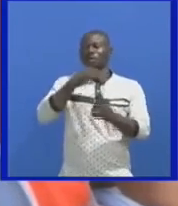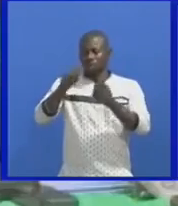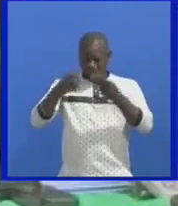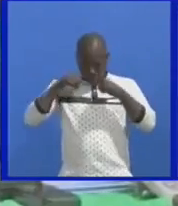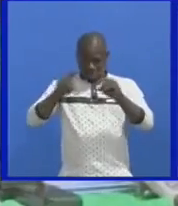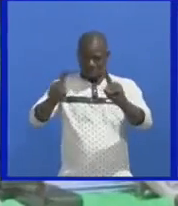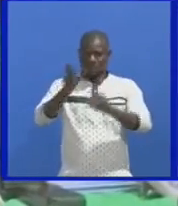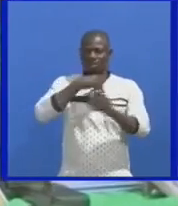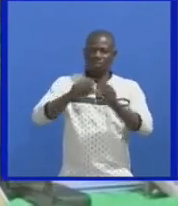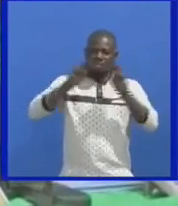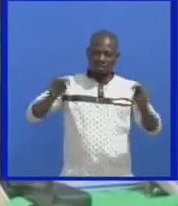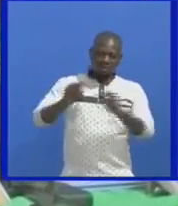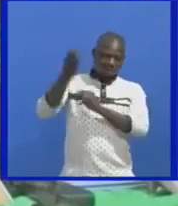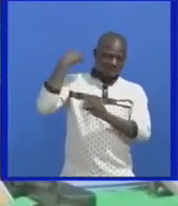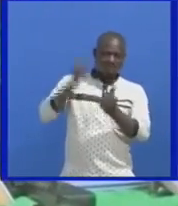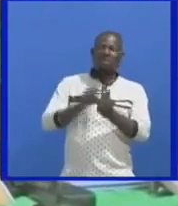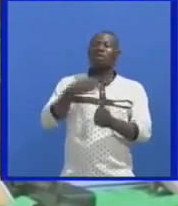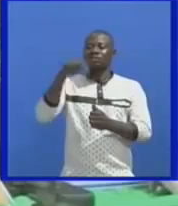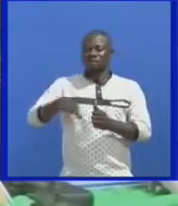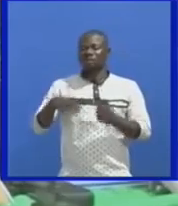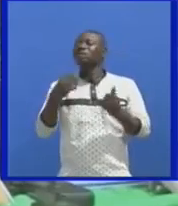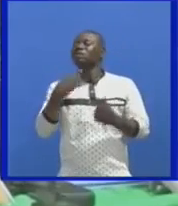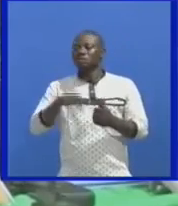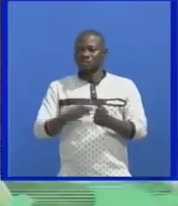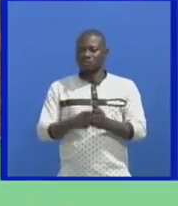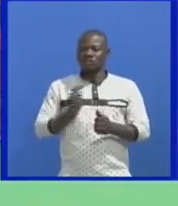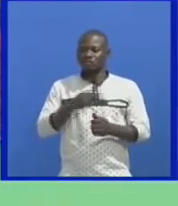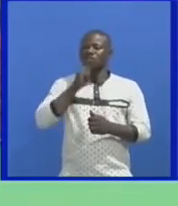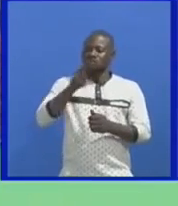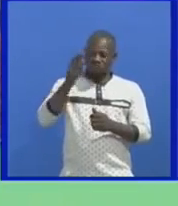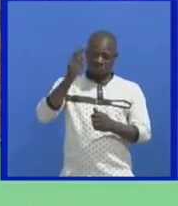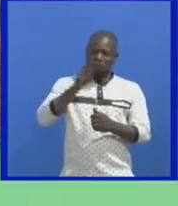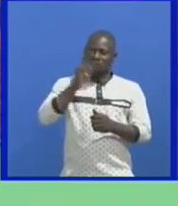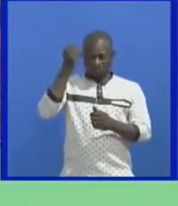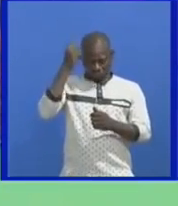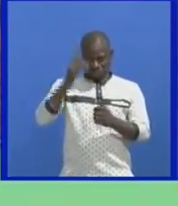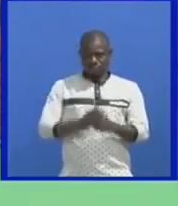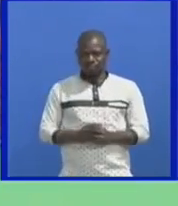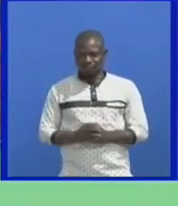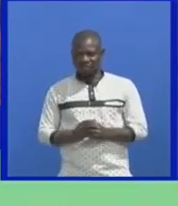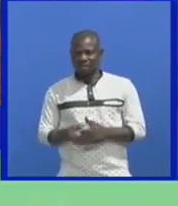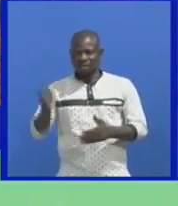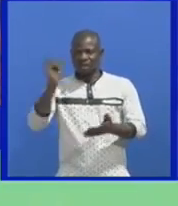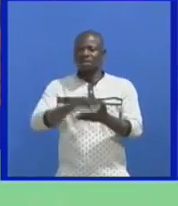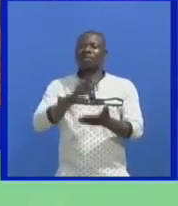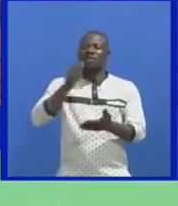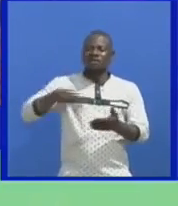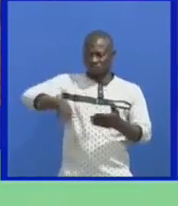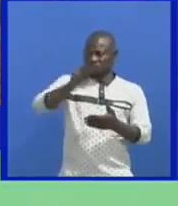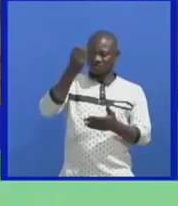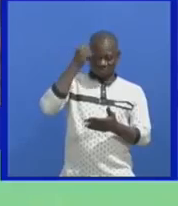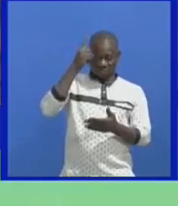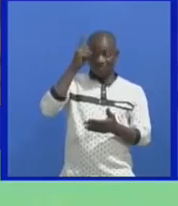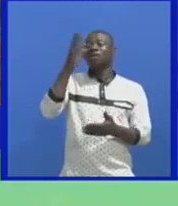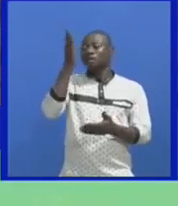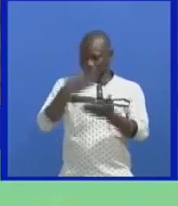rencontre, l'UPC avait déclaré, je cite, « Nous nous sommes compris ». Ce n'est pas parce que vous avez compris quelque chose que vous êtes d'accord